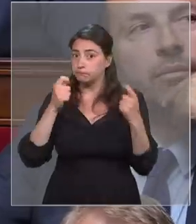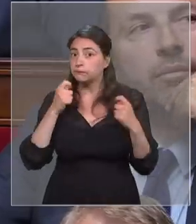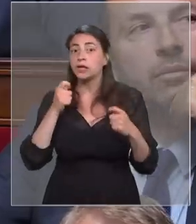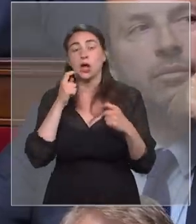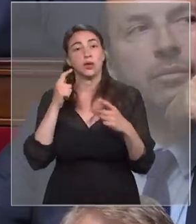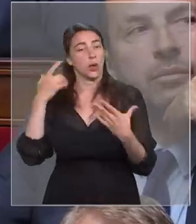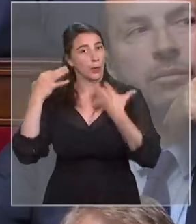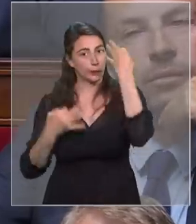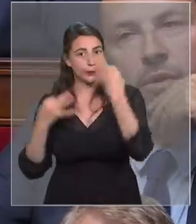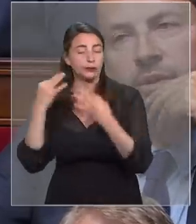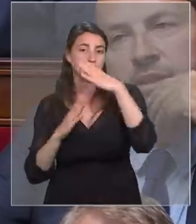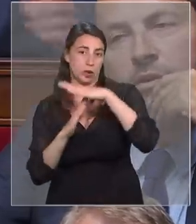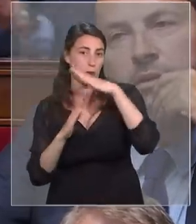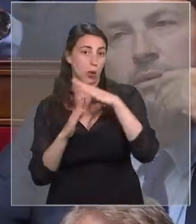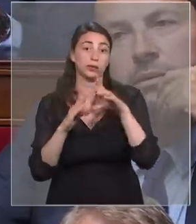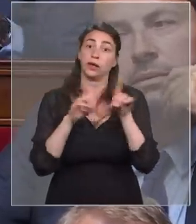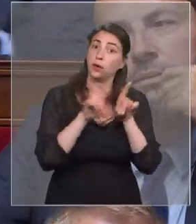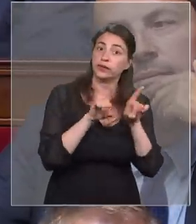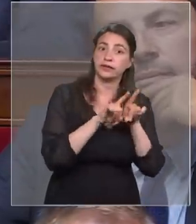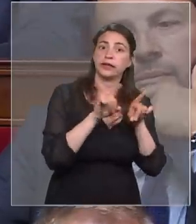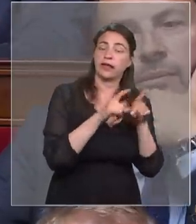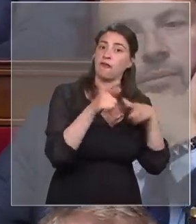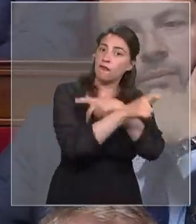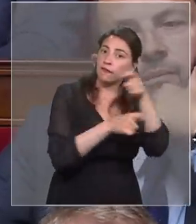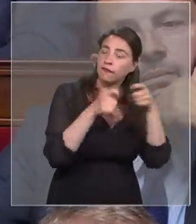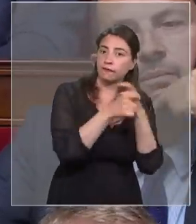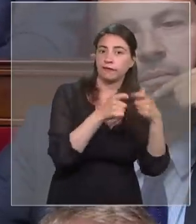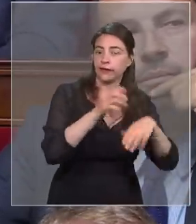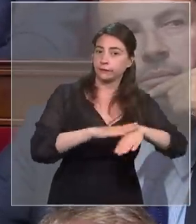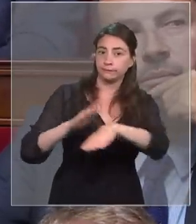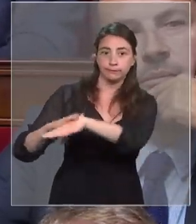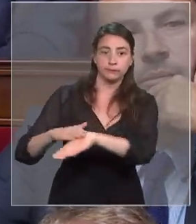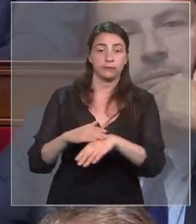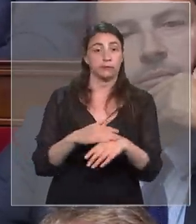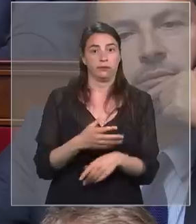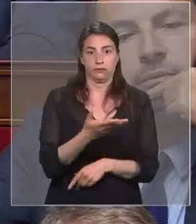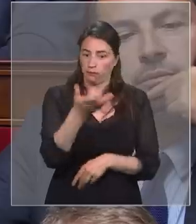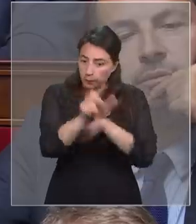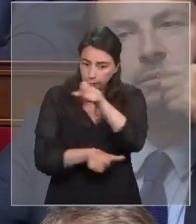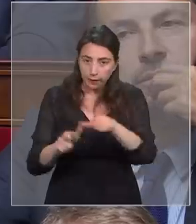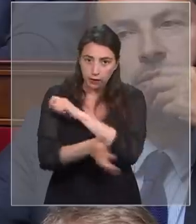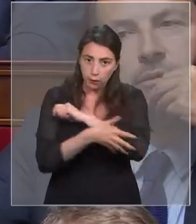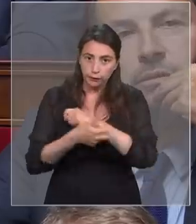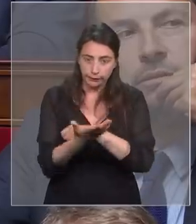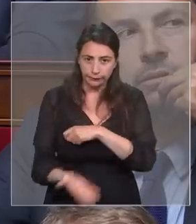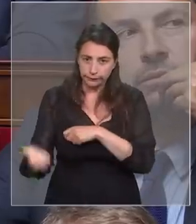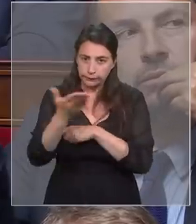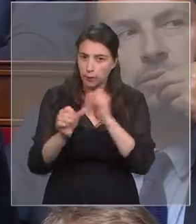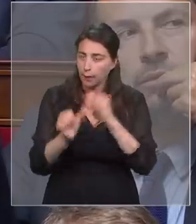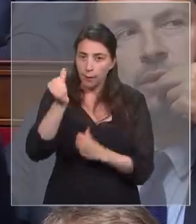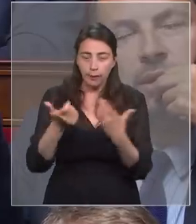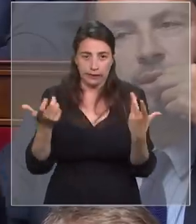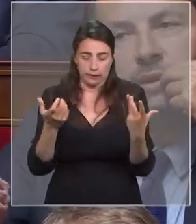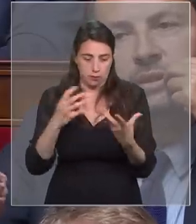de l'Inspection générale des finances. Ce sont les personnes modestes qui souffrent en premier lieu des difficultés financières de la protection sociale, lesquelles